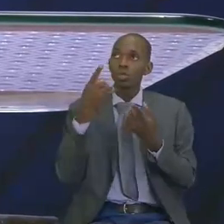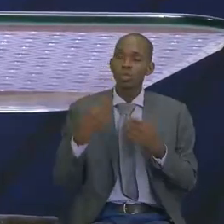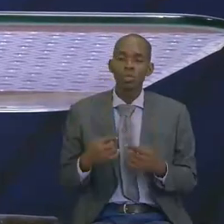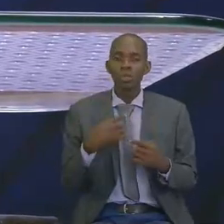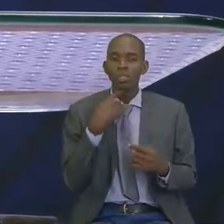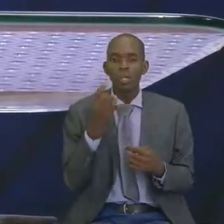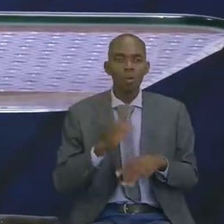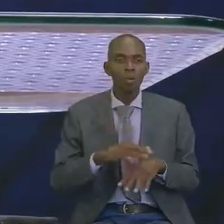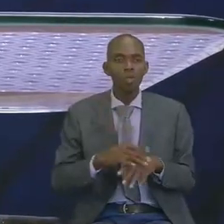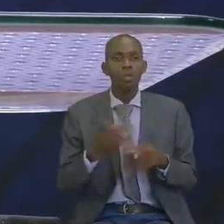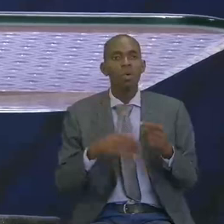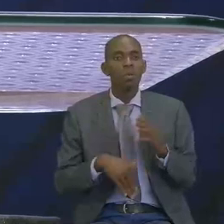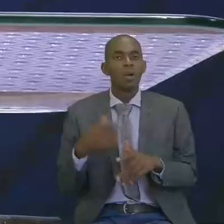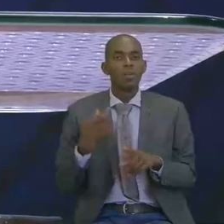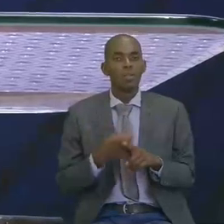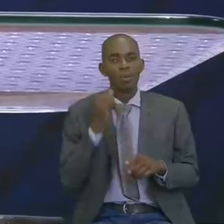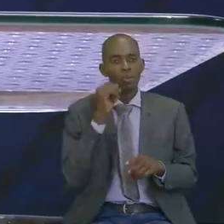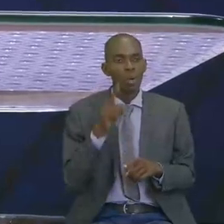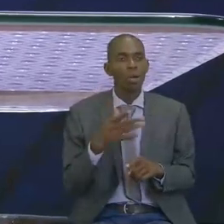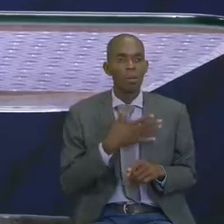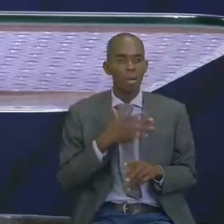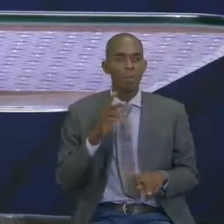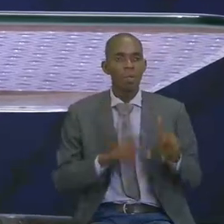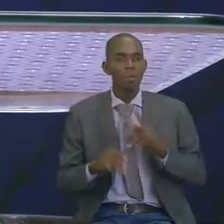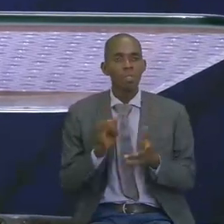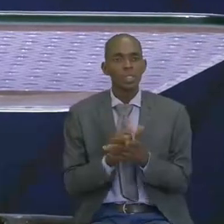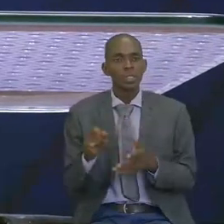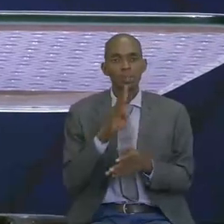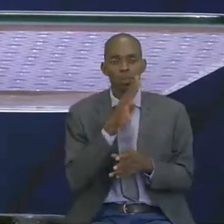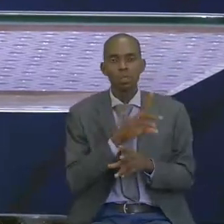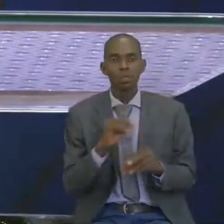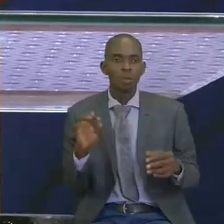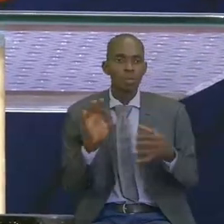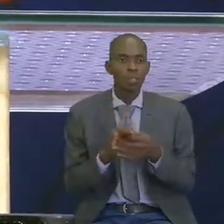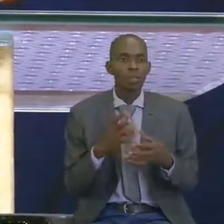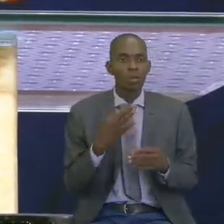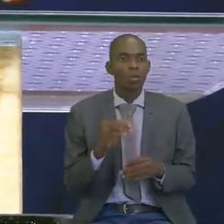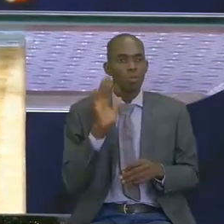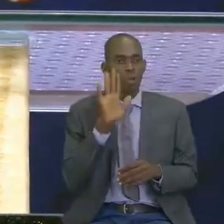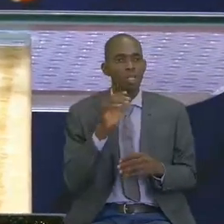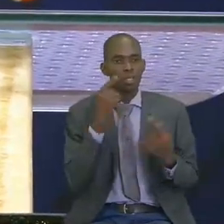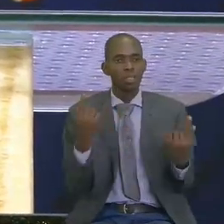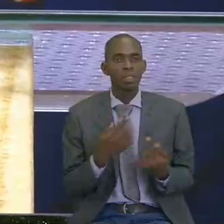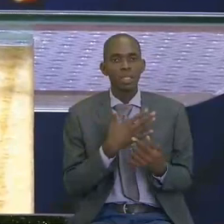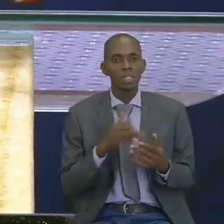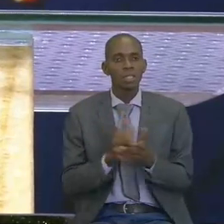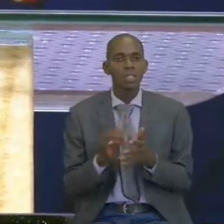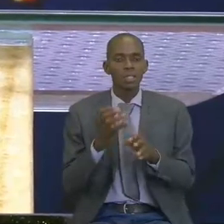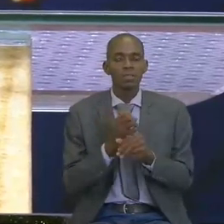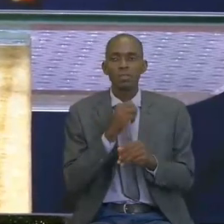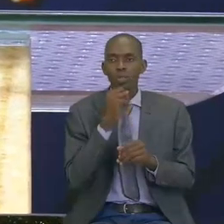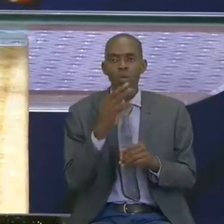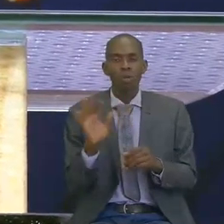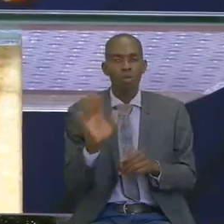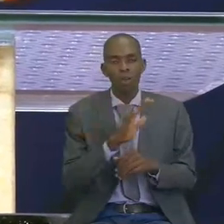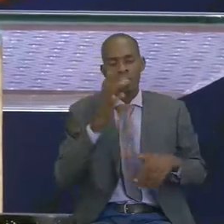milieu d'elle, mon peuple, afin que vous ne participiez point à ses péchés et que vous n'ayez point de part à ses fléaux. Et le verset